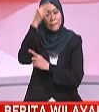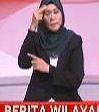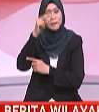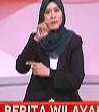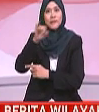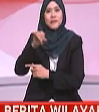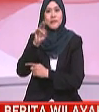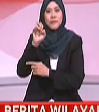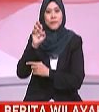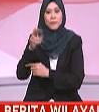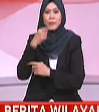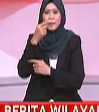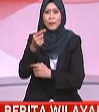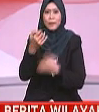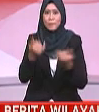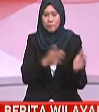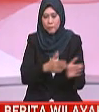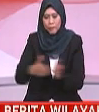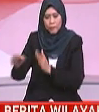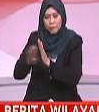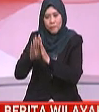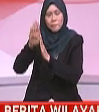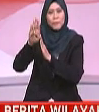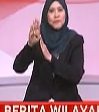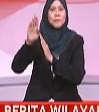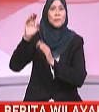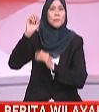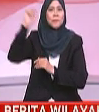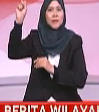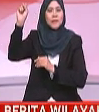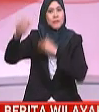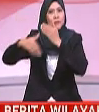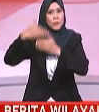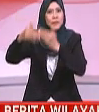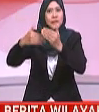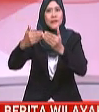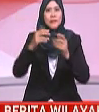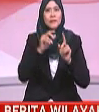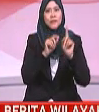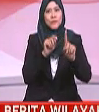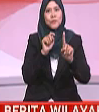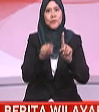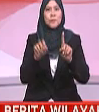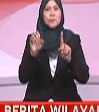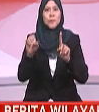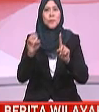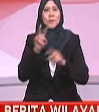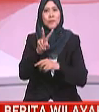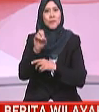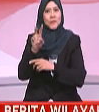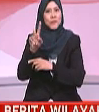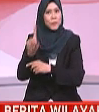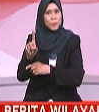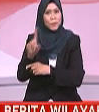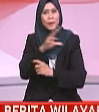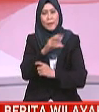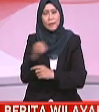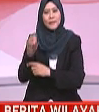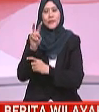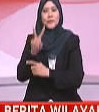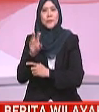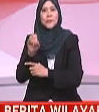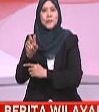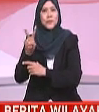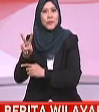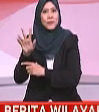ini melancarkan Pelan Pembangunan Sabah Maju Jaya SMJ 1.0 2021 hingga